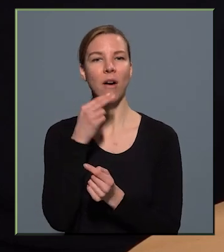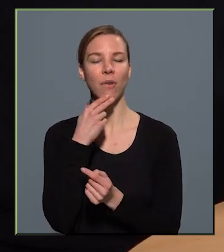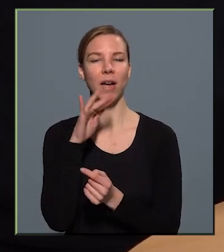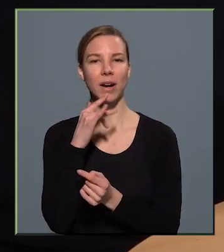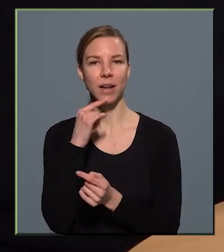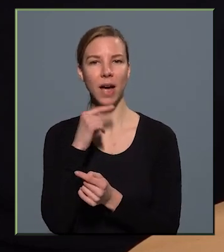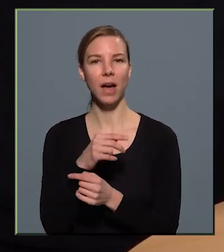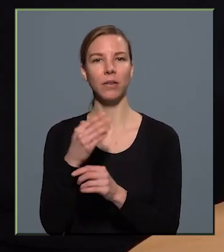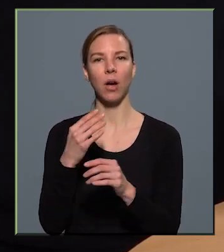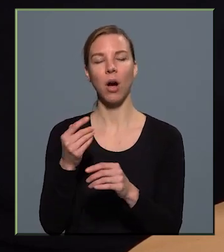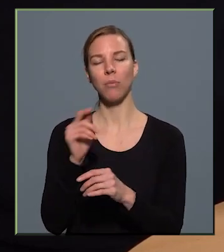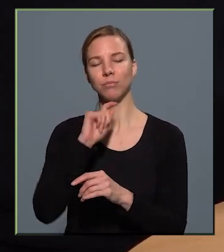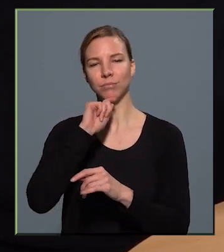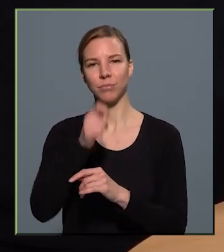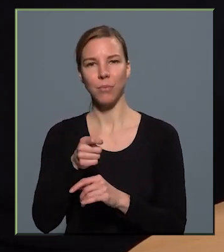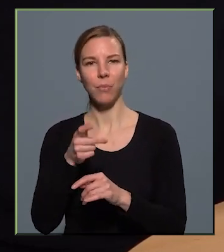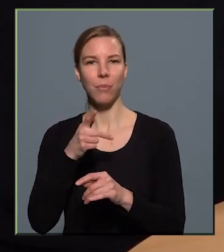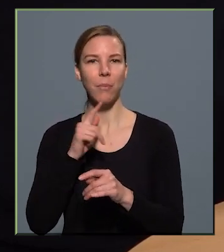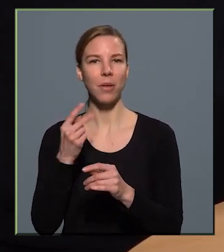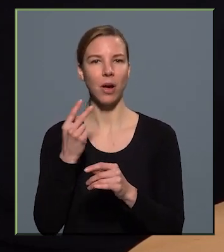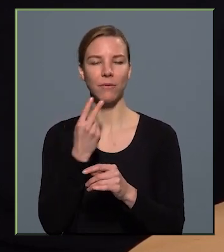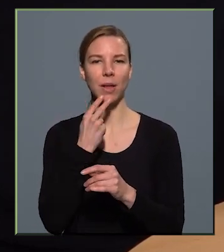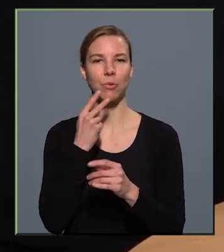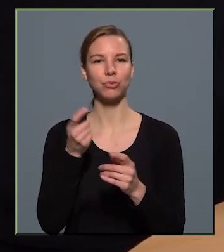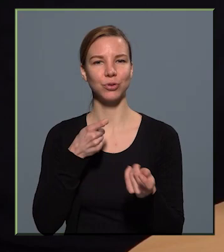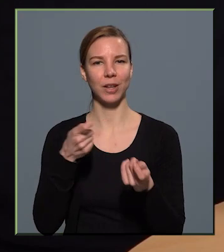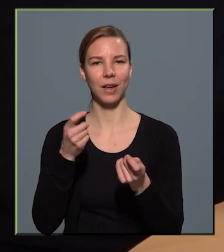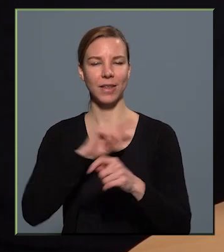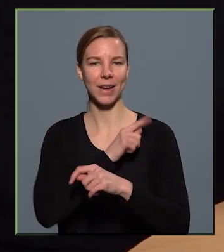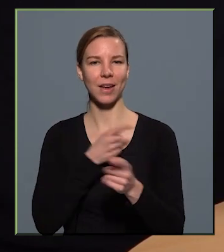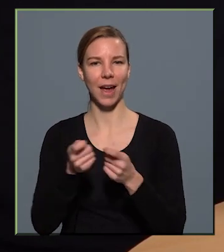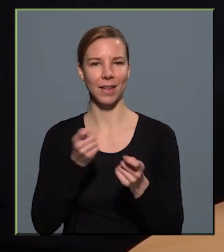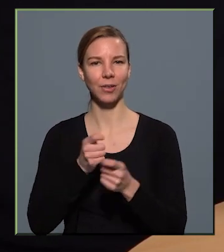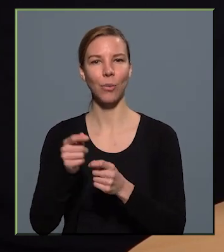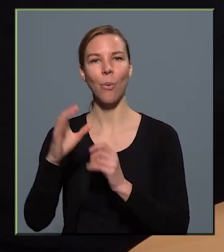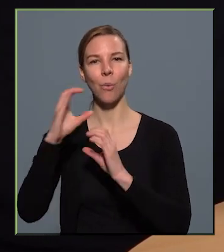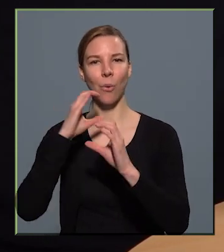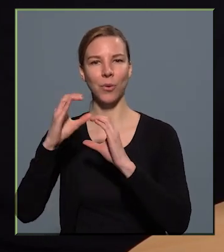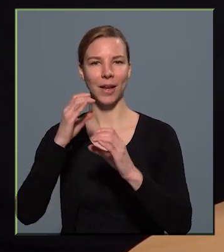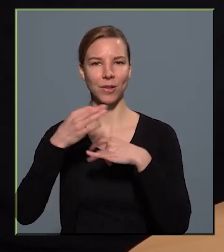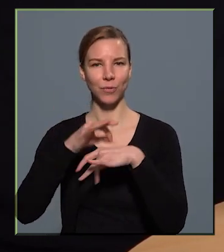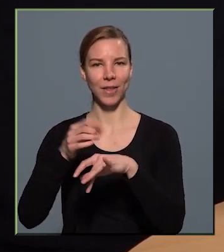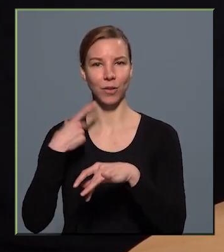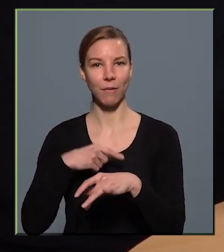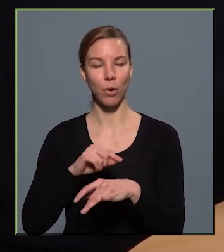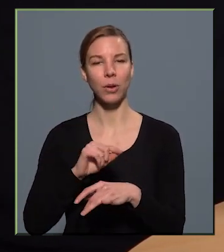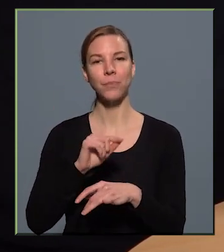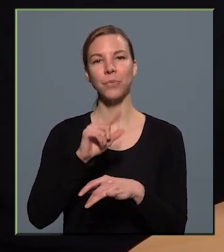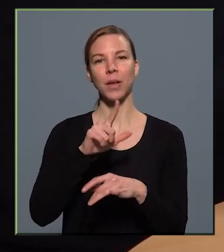Rendszer ZRT kommunikációs vezetője volt. Ő 2,5 évtizede foglalkozik a szakterülettel, ezen belül jó